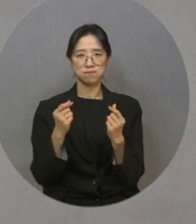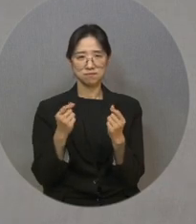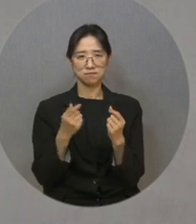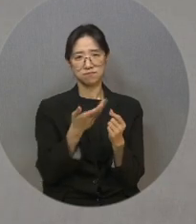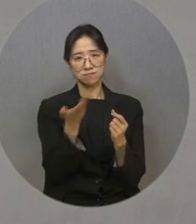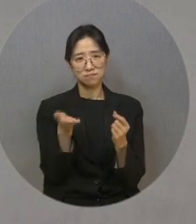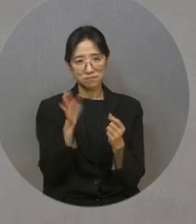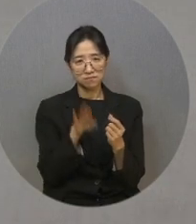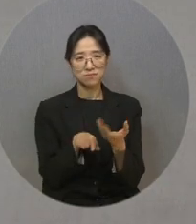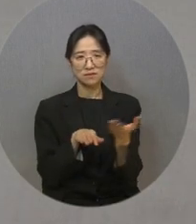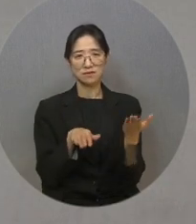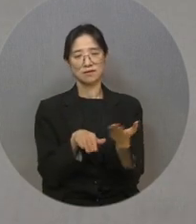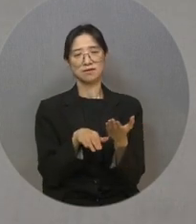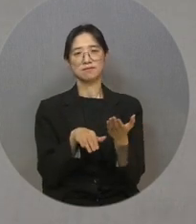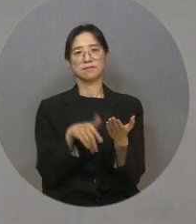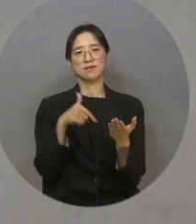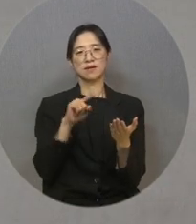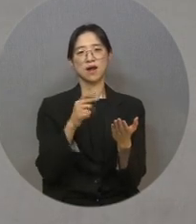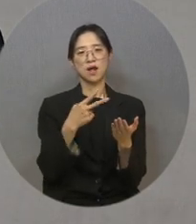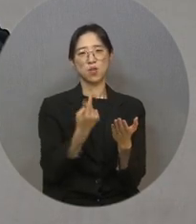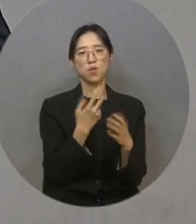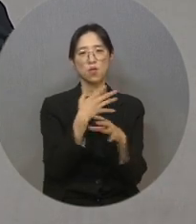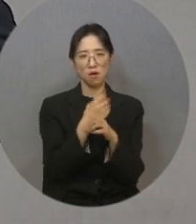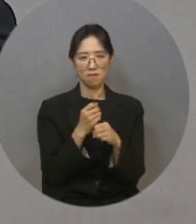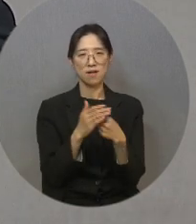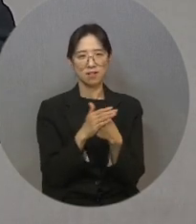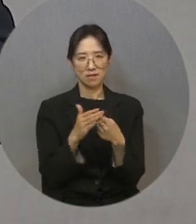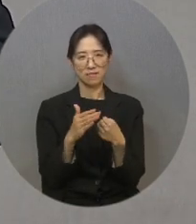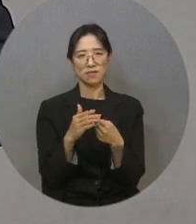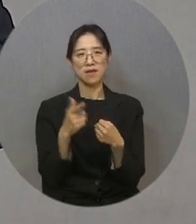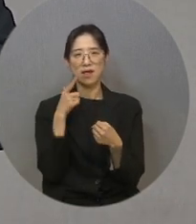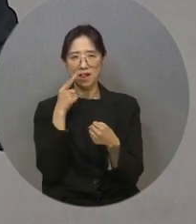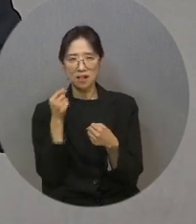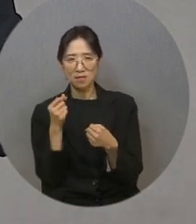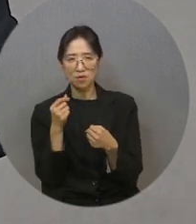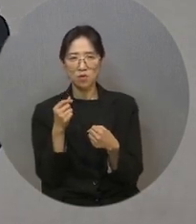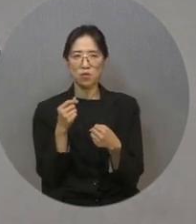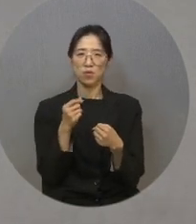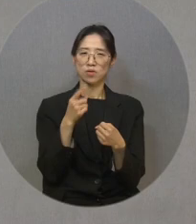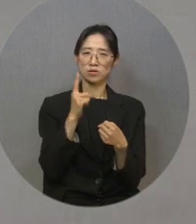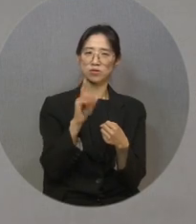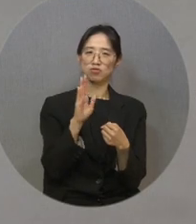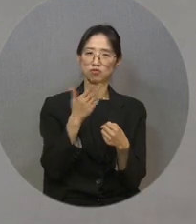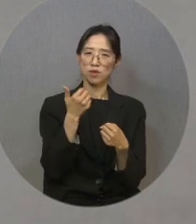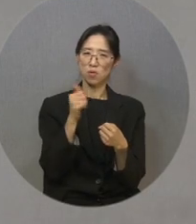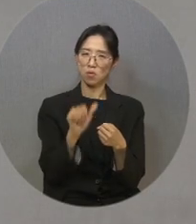그들이 이 간도 협약에 의해서 일본과